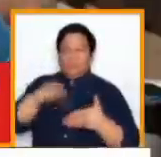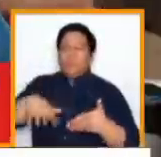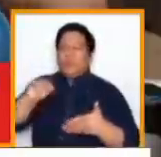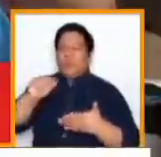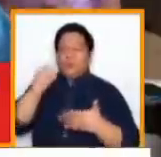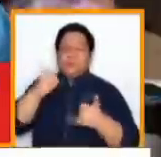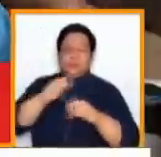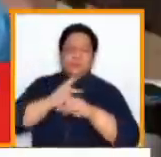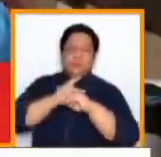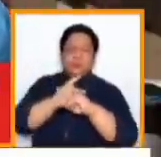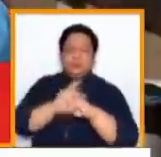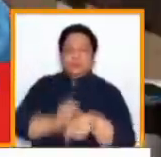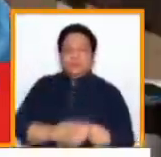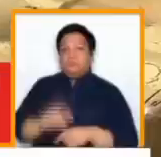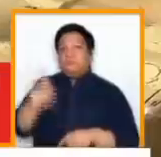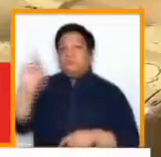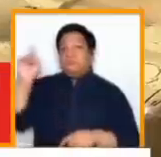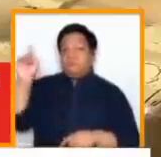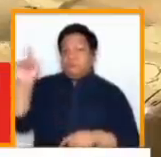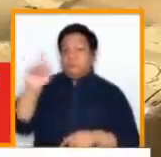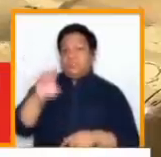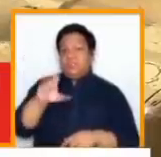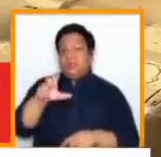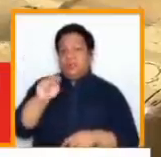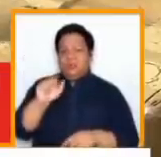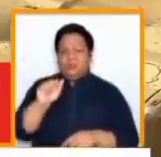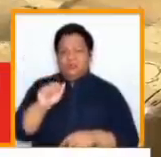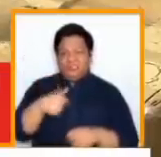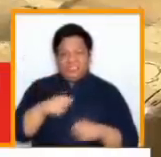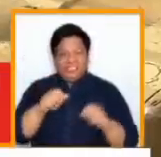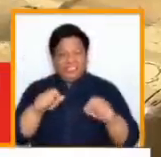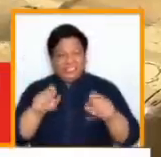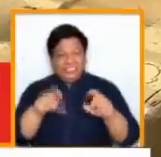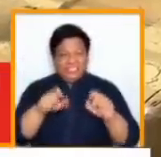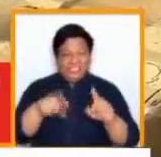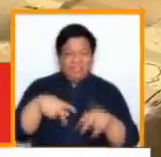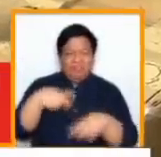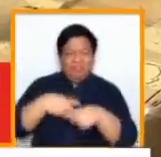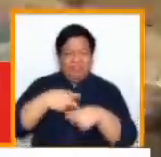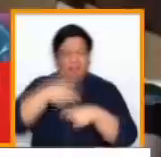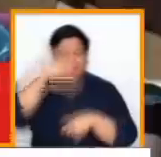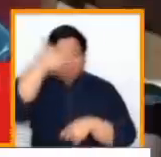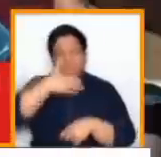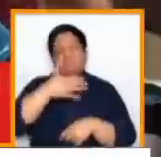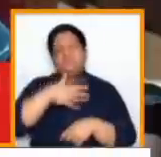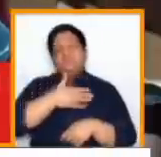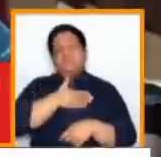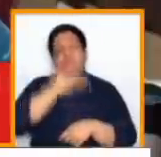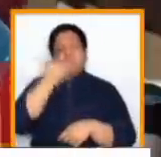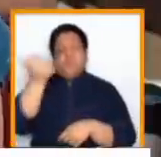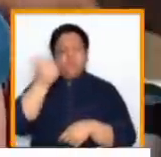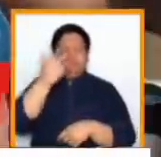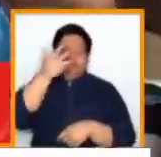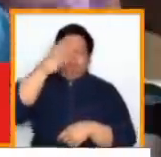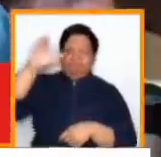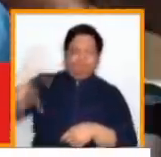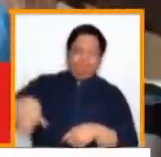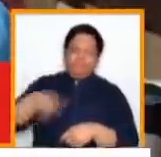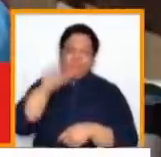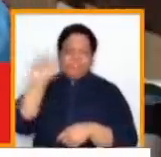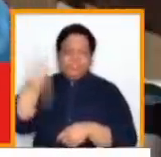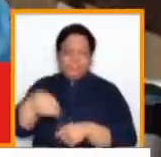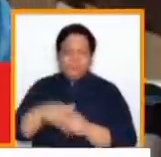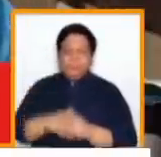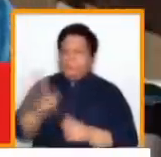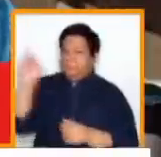hirap daw sa pagtitinda kapag nakasuot ng face shield. Kaya gusto niyang walang suot nito. Pabor po ako na tinanggal na po